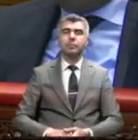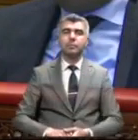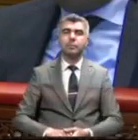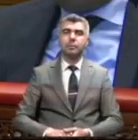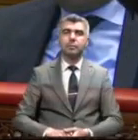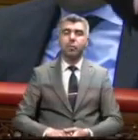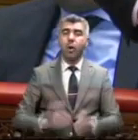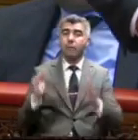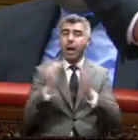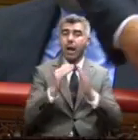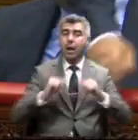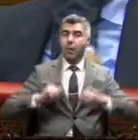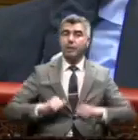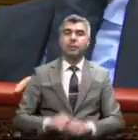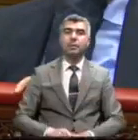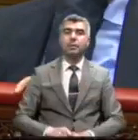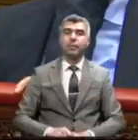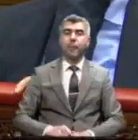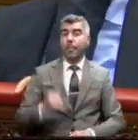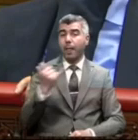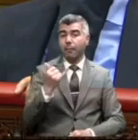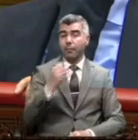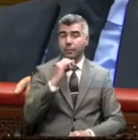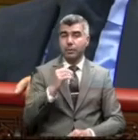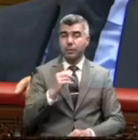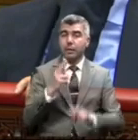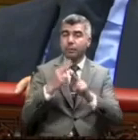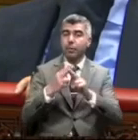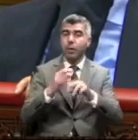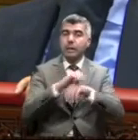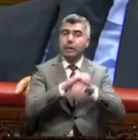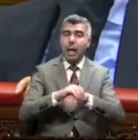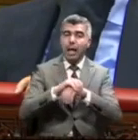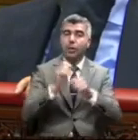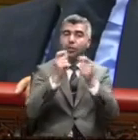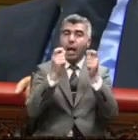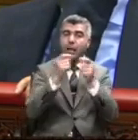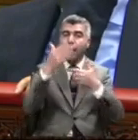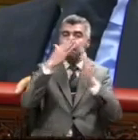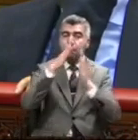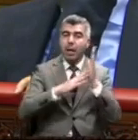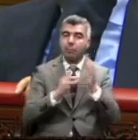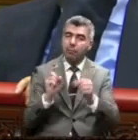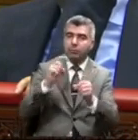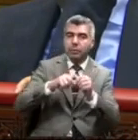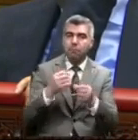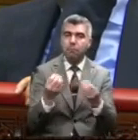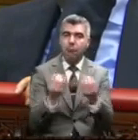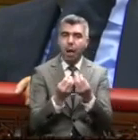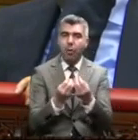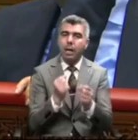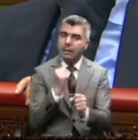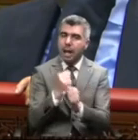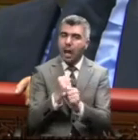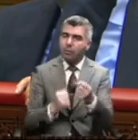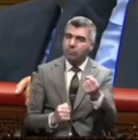وفي الاخير سيد الوزير اود ان اجدد باسم الاتحاد العام لمقاولات المغرب انخراطنا الكامل للتعاون معكم